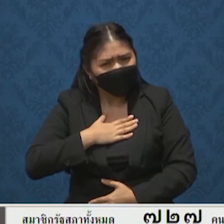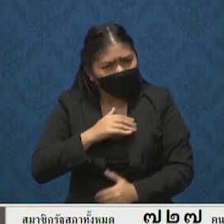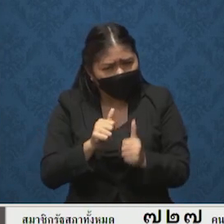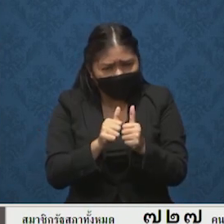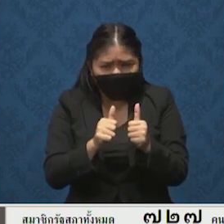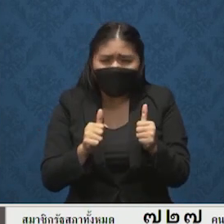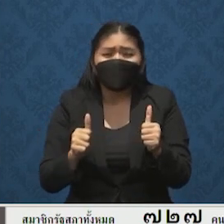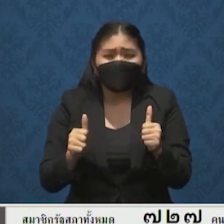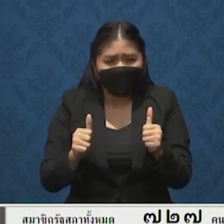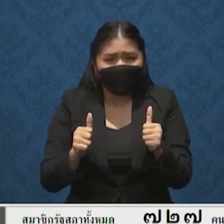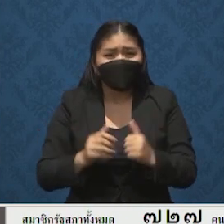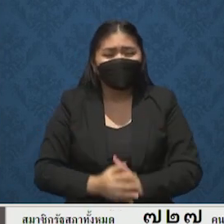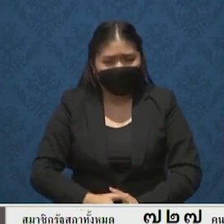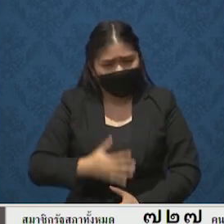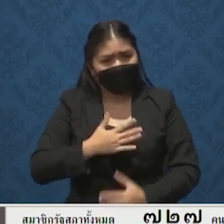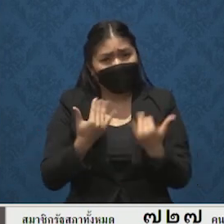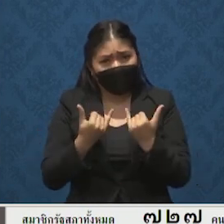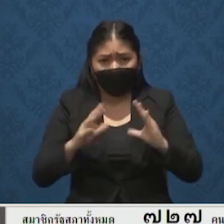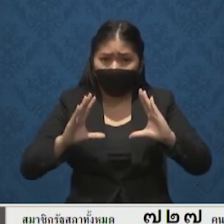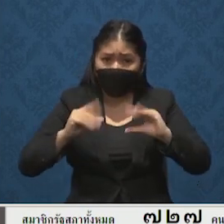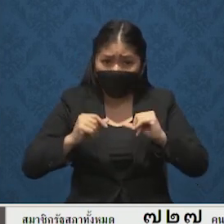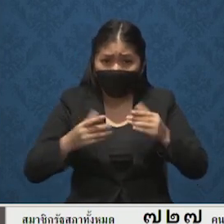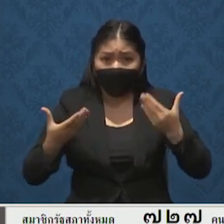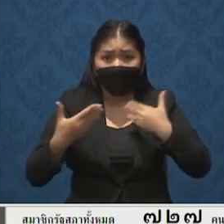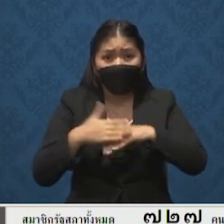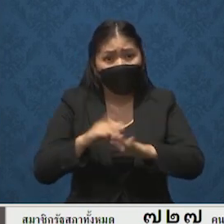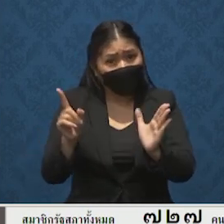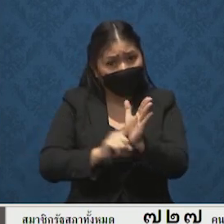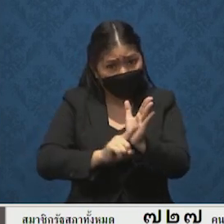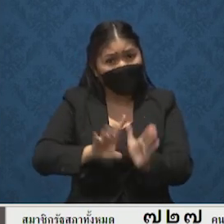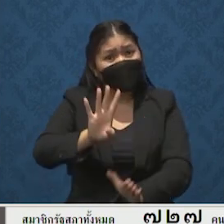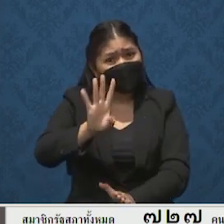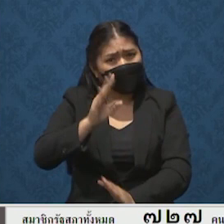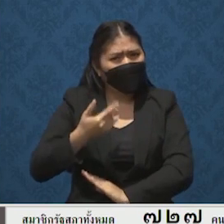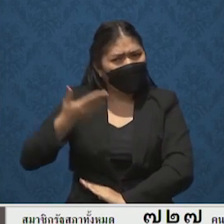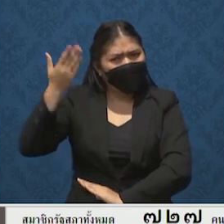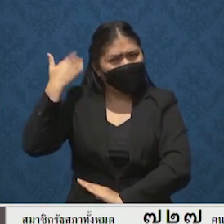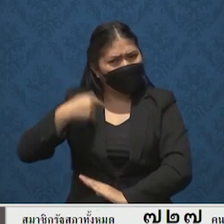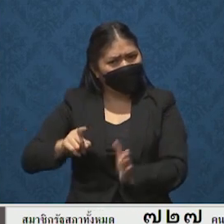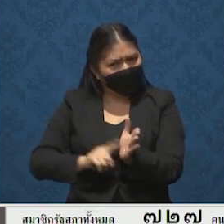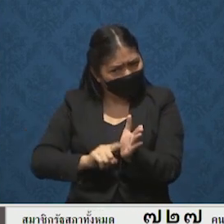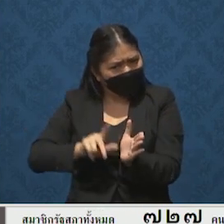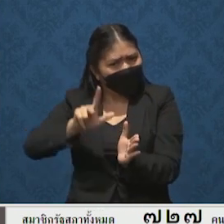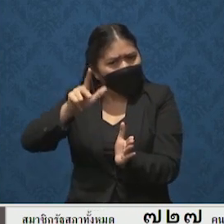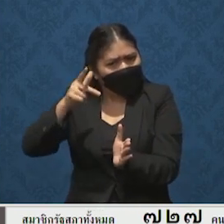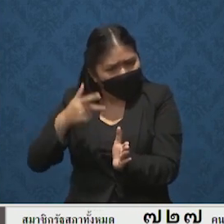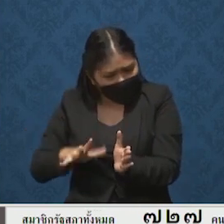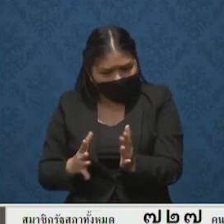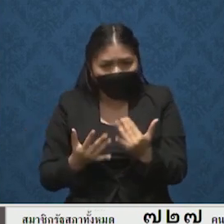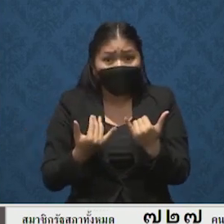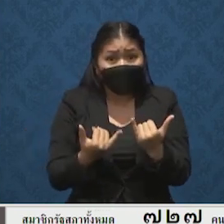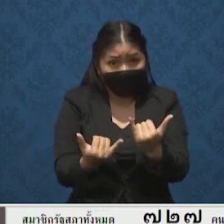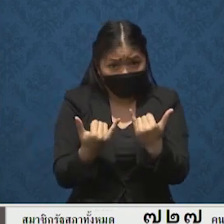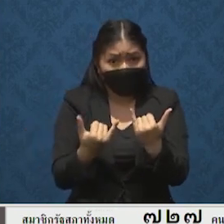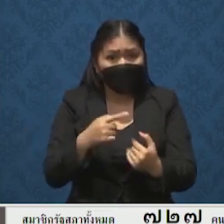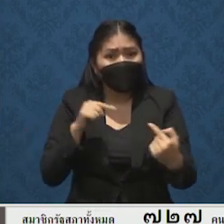าประชุมครั้งนี้ผมเข้าร่วมประชุมครั้งที่4รู้สึกจะล่มมาตั้ง3ครั้งแล้ววันนี้ในฐานะส